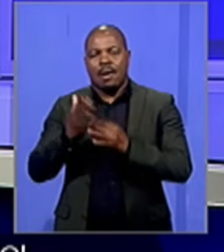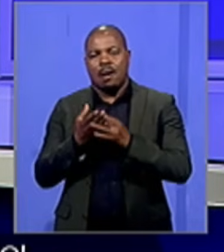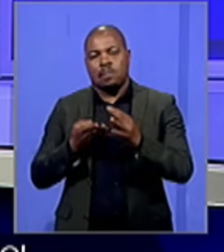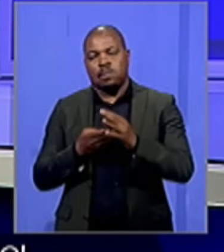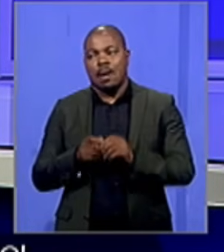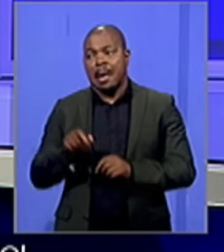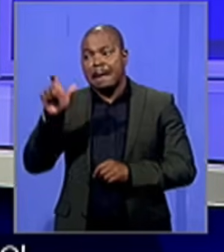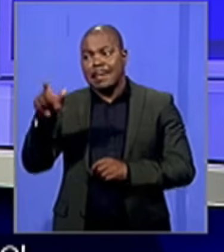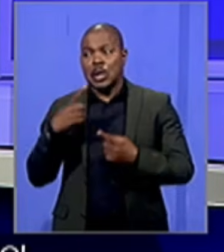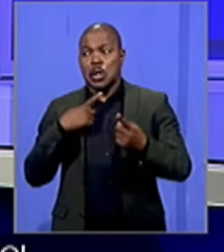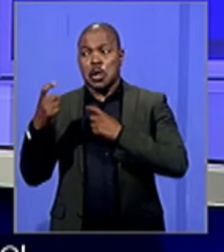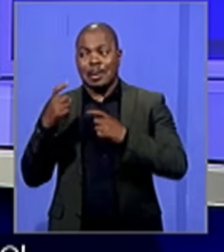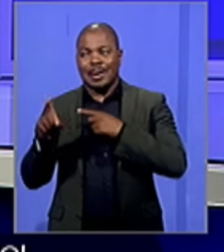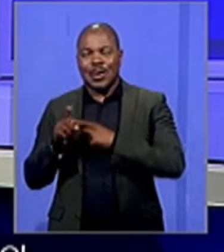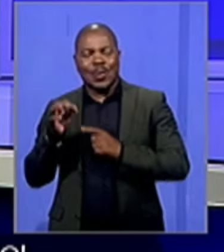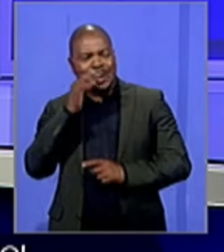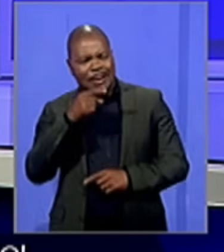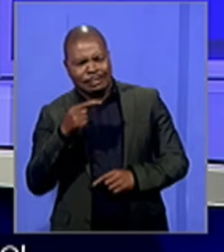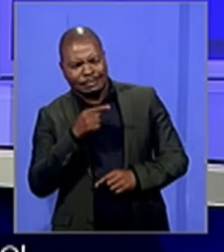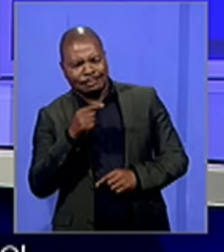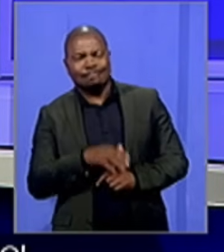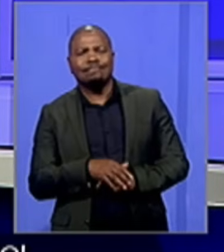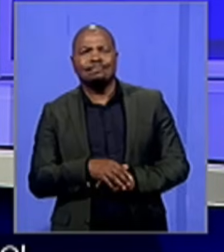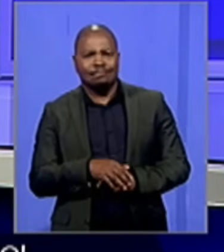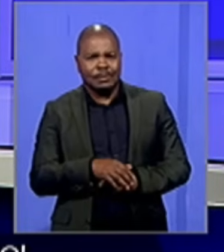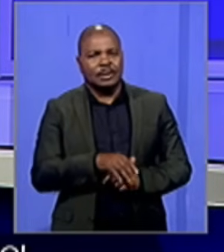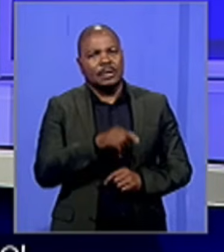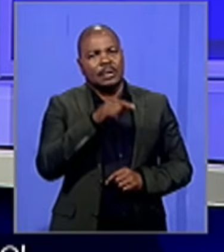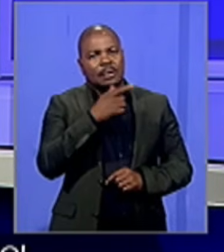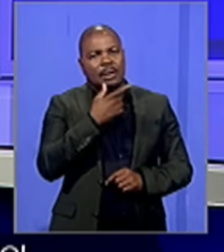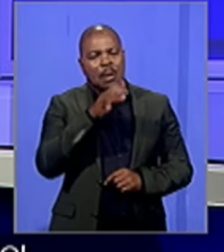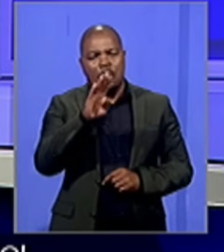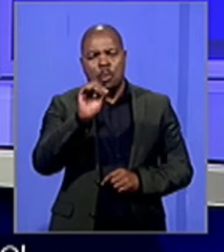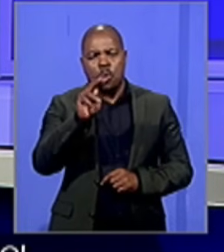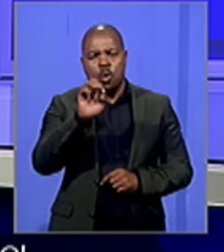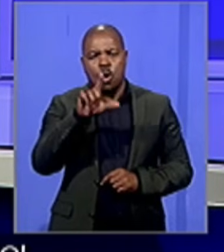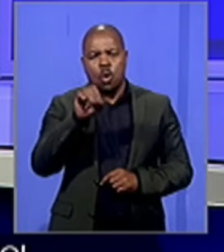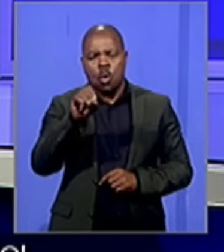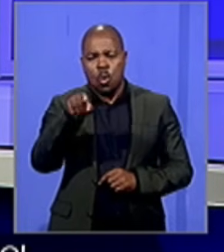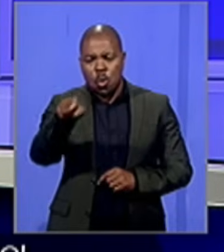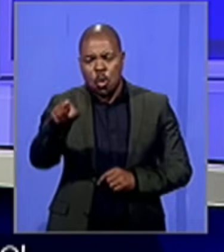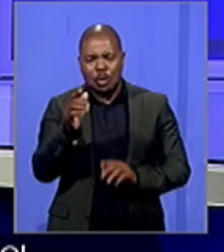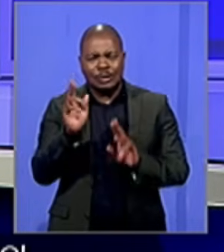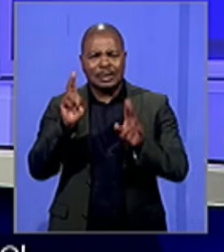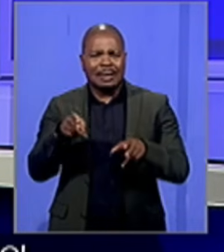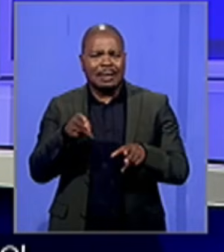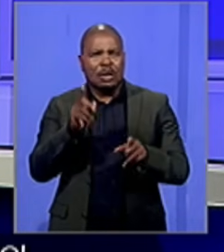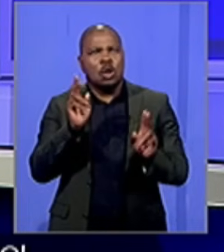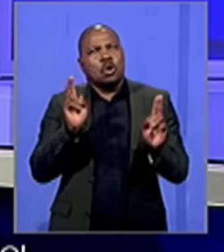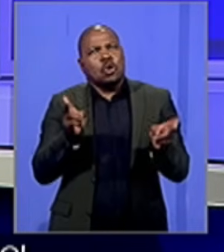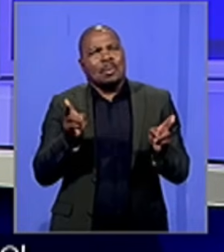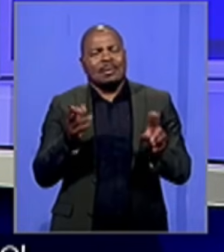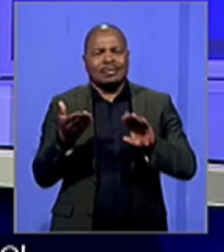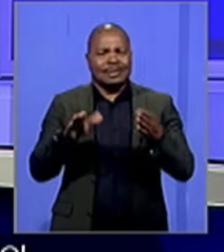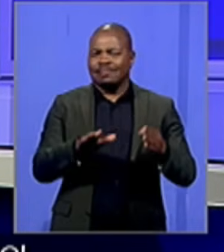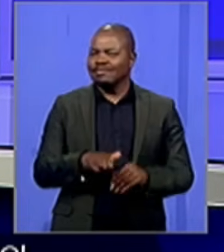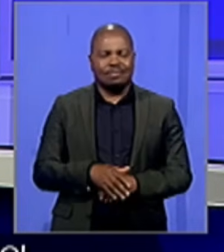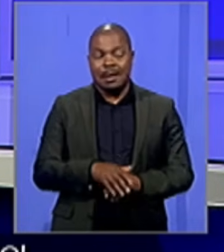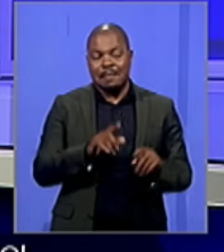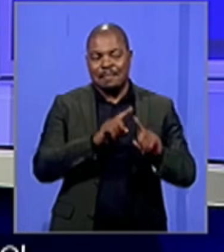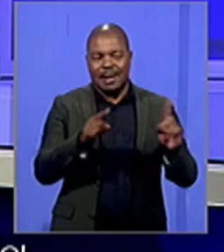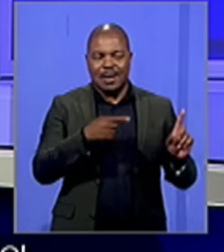Mohlaba Mokgoši o latofatša gore Bonolo Modisamang ga se a hlokofala ka mabaka a tlhago eupša o